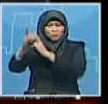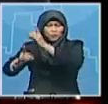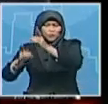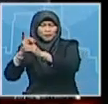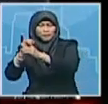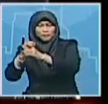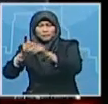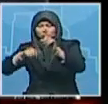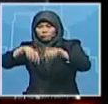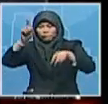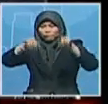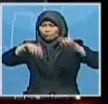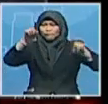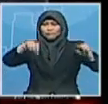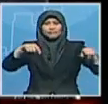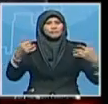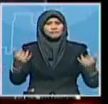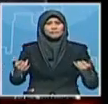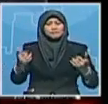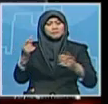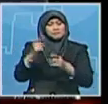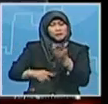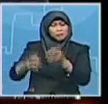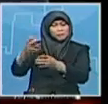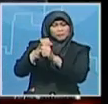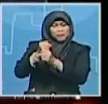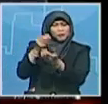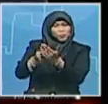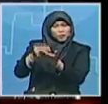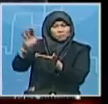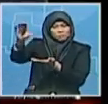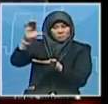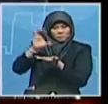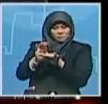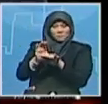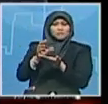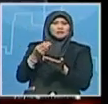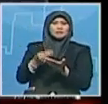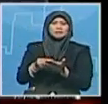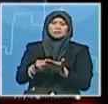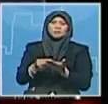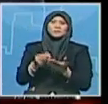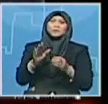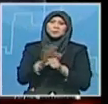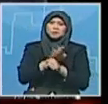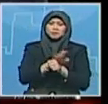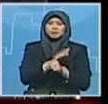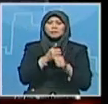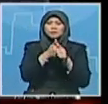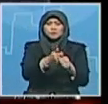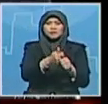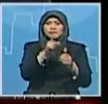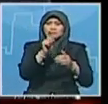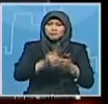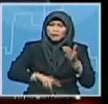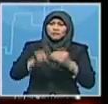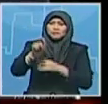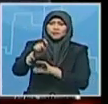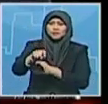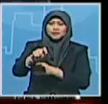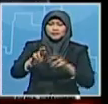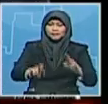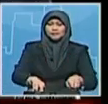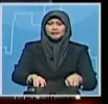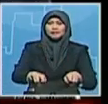tidak menentu dan apa yang kita dapat ini saya kira cukup untuk kita gerakkan tanggungjawab asas kita kepada rakyat dalam